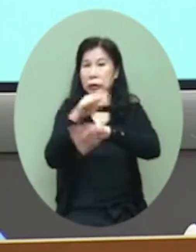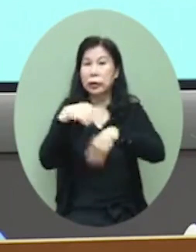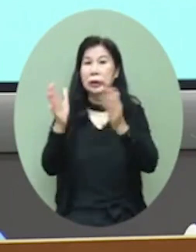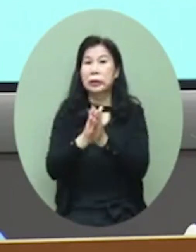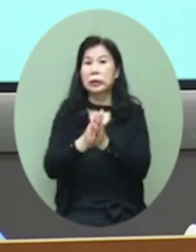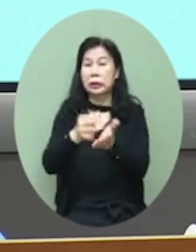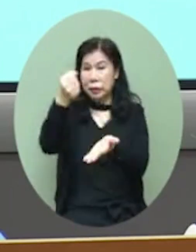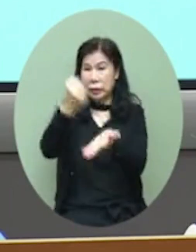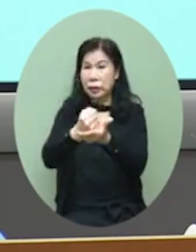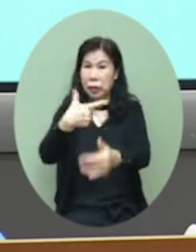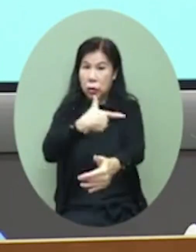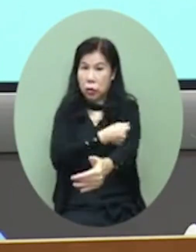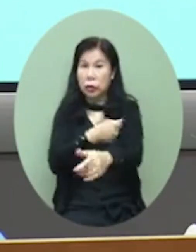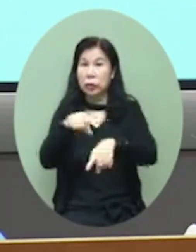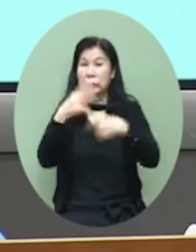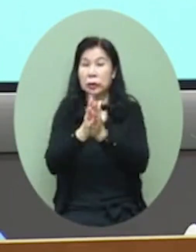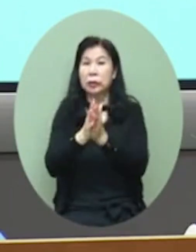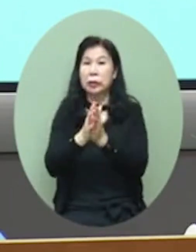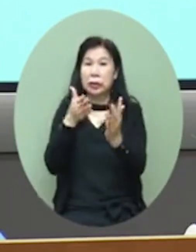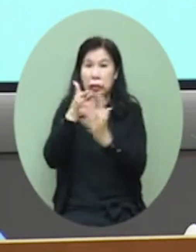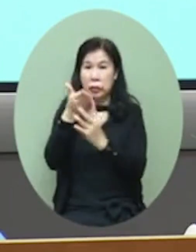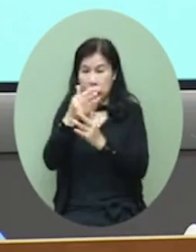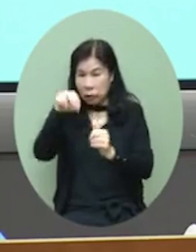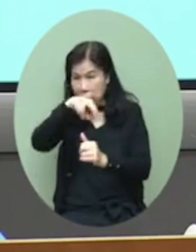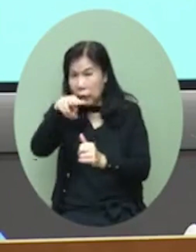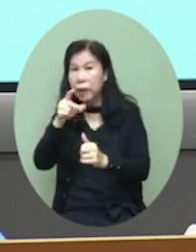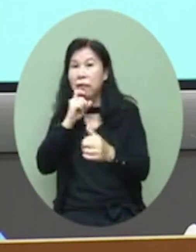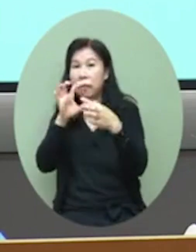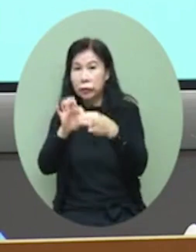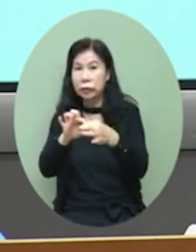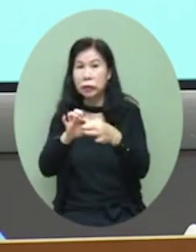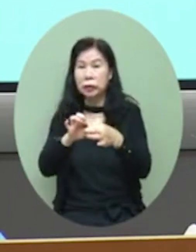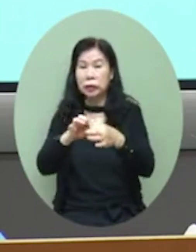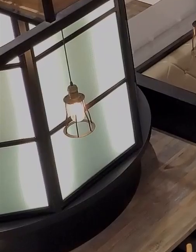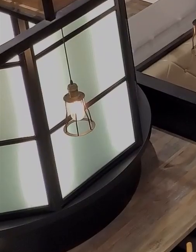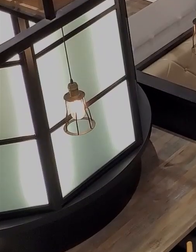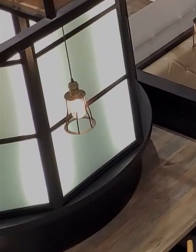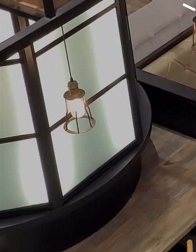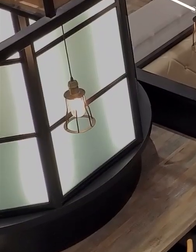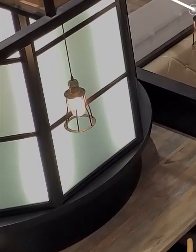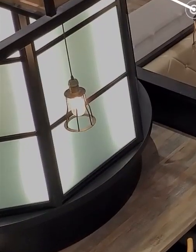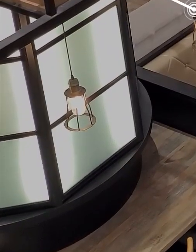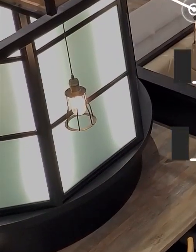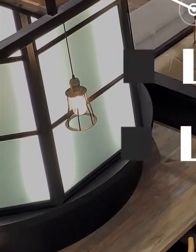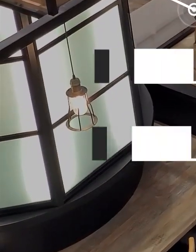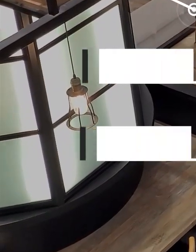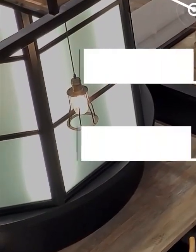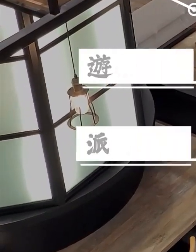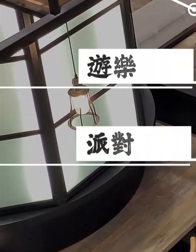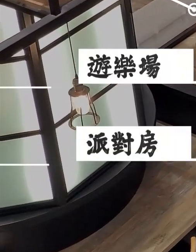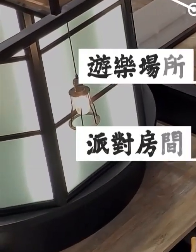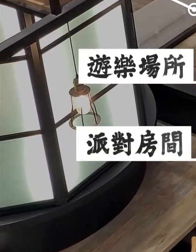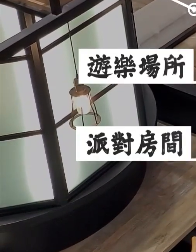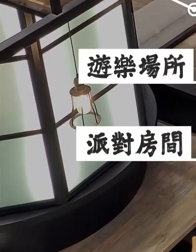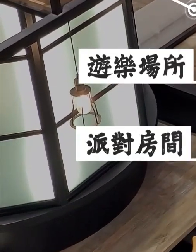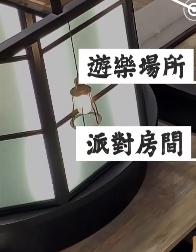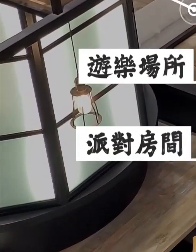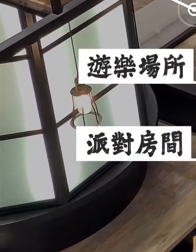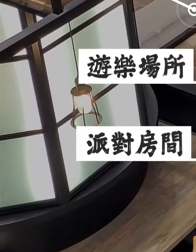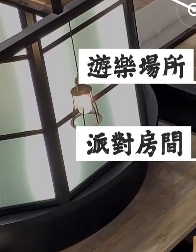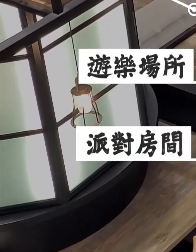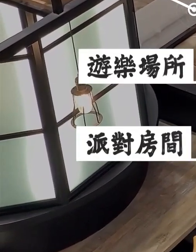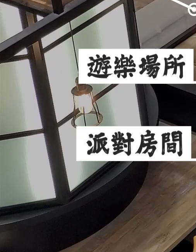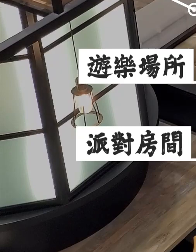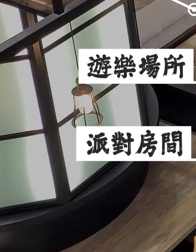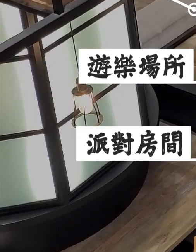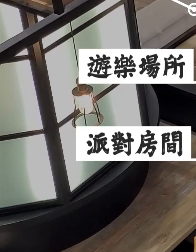通行证有主动审核的表列处所。 即是这些地方就不可以去了，还有院舍、